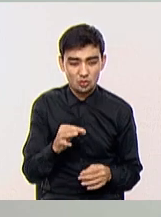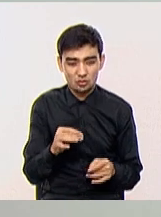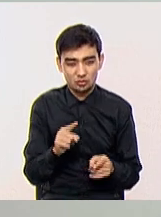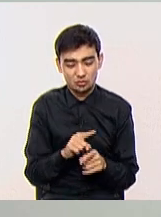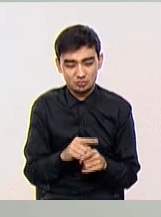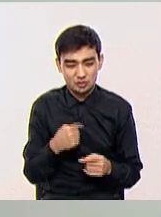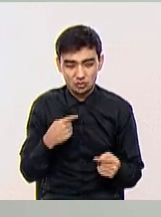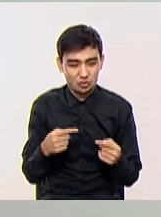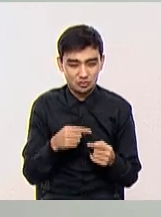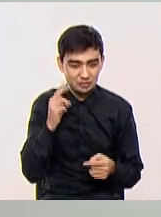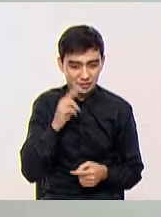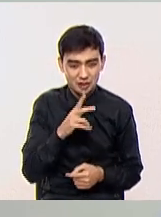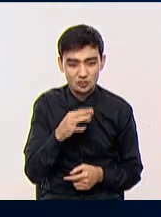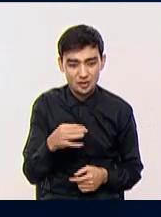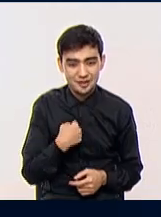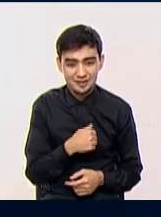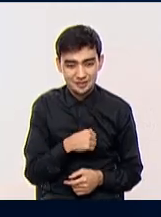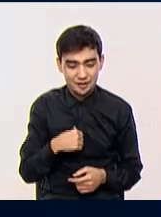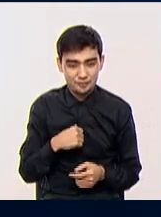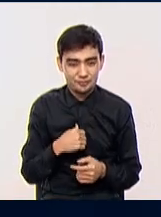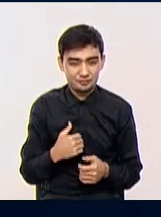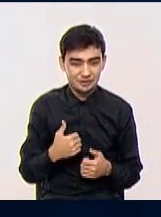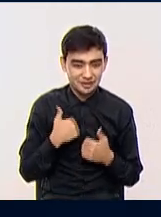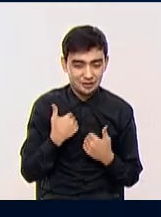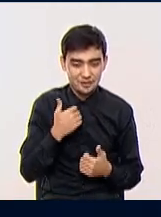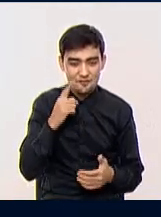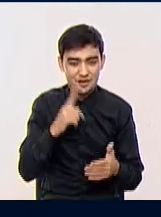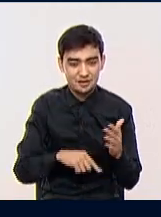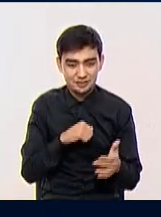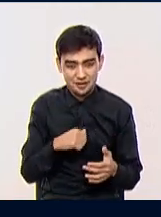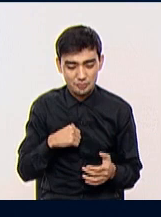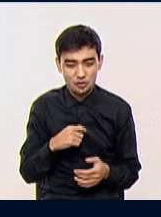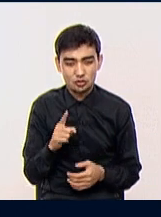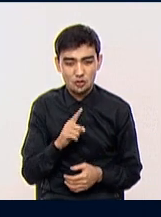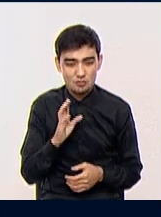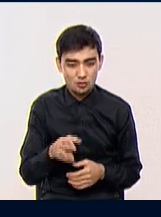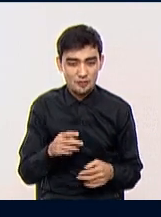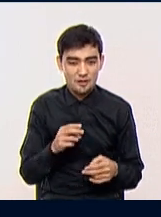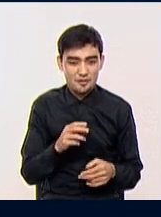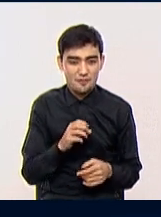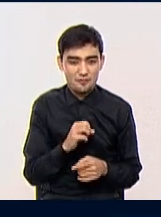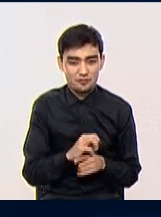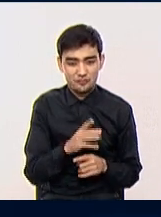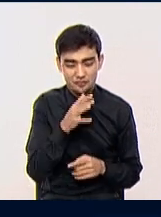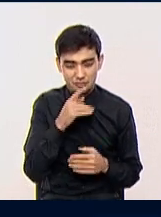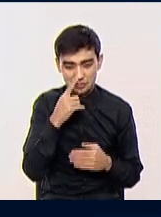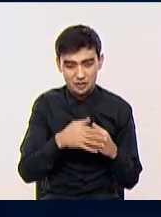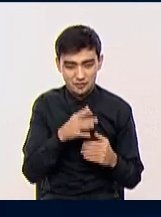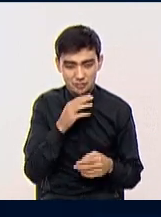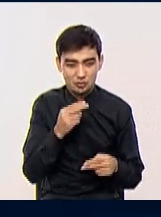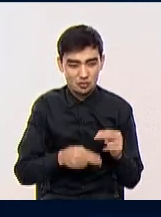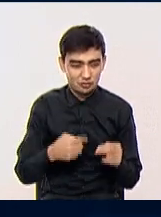народ и я сам лично буду стараться верить в самое оптимистичное, что пандемия закончится в ближайшее время.